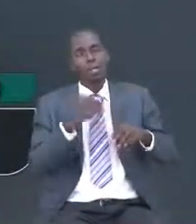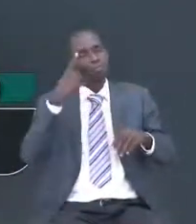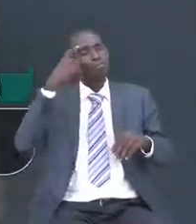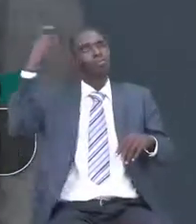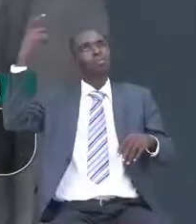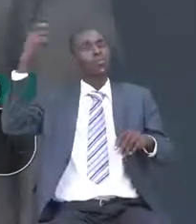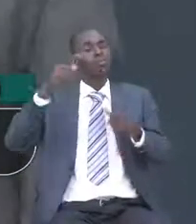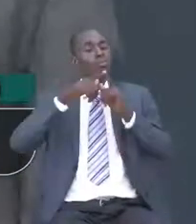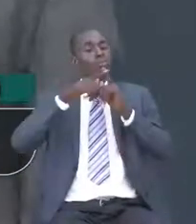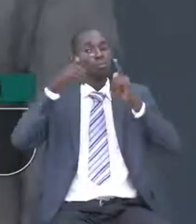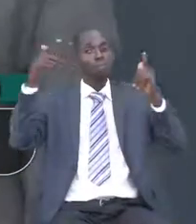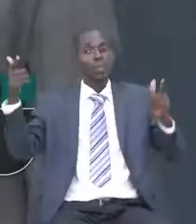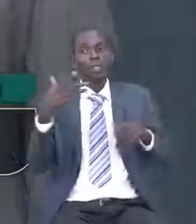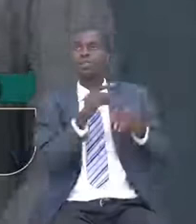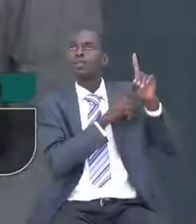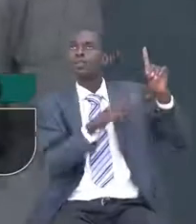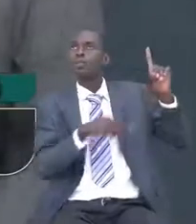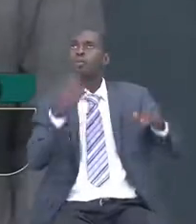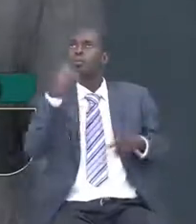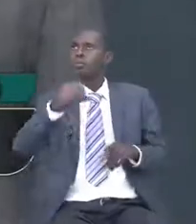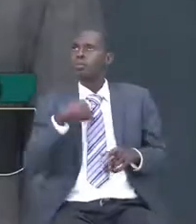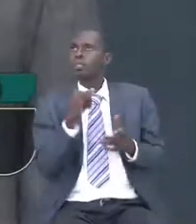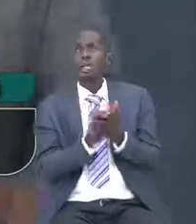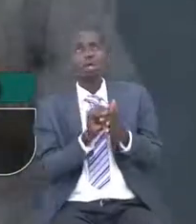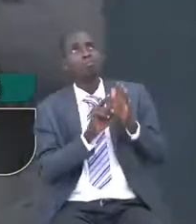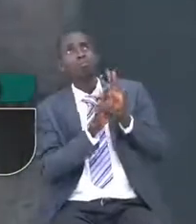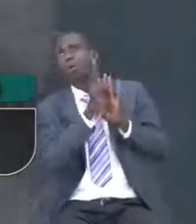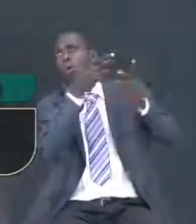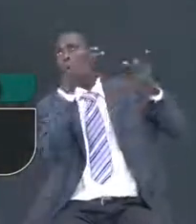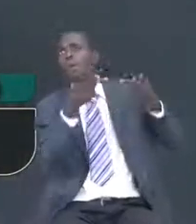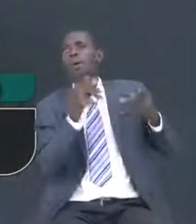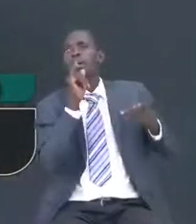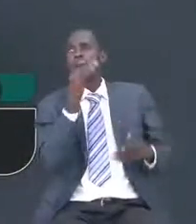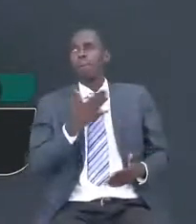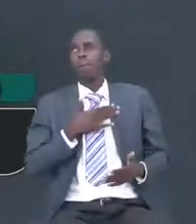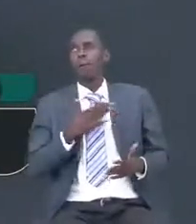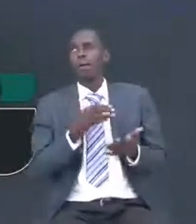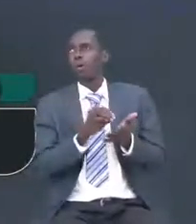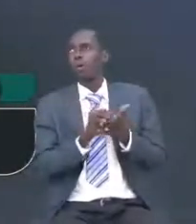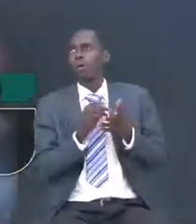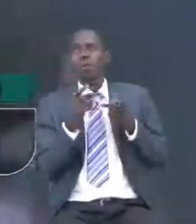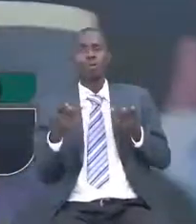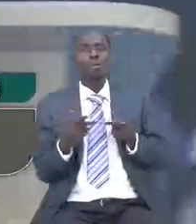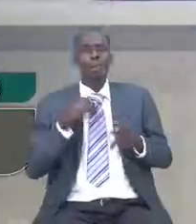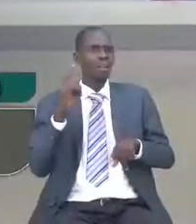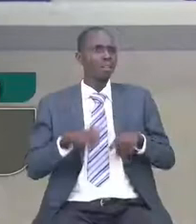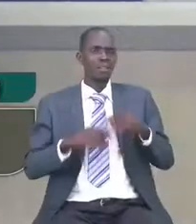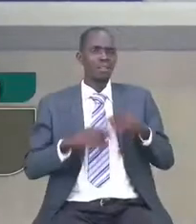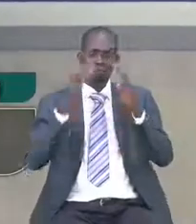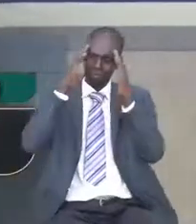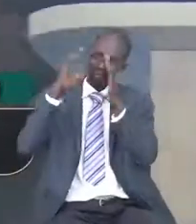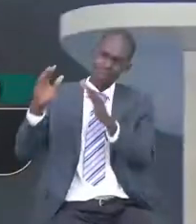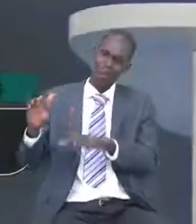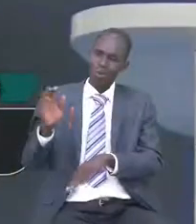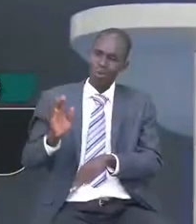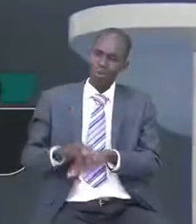que voici ma place. C'est ce que tu vas regarder. Et tu ne vas pas regarder, te concentrer sur deux choses à